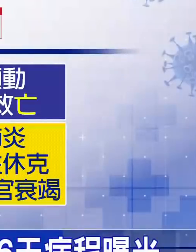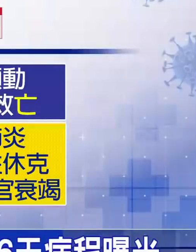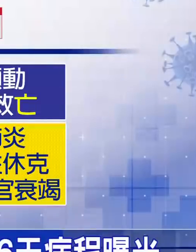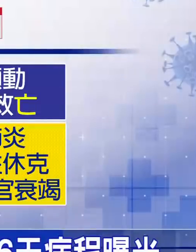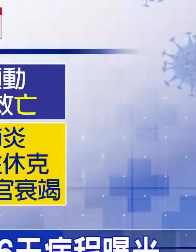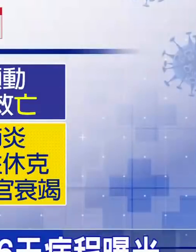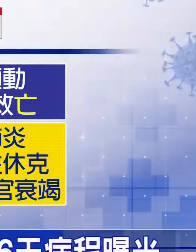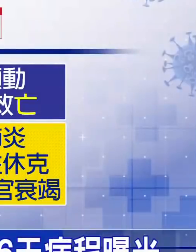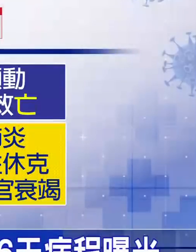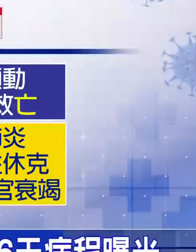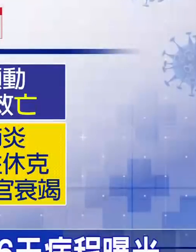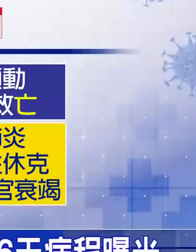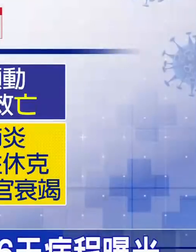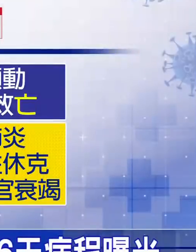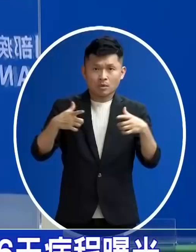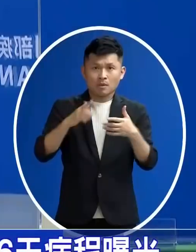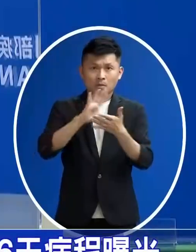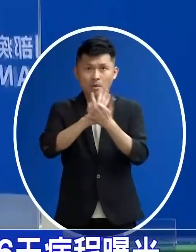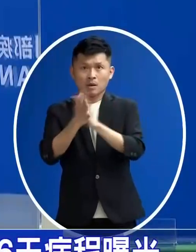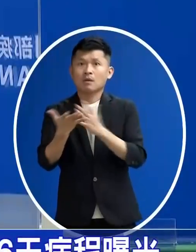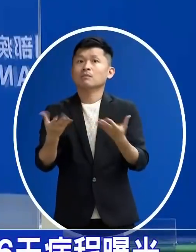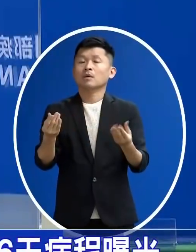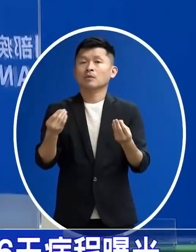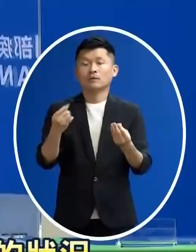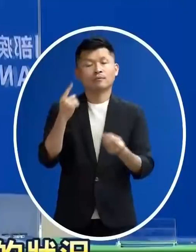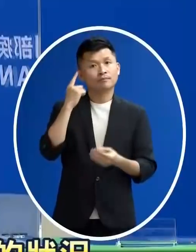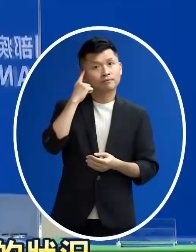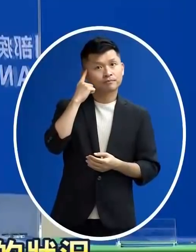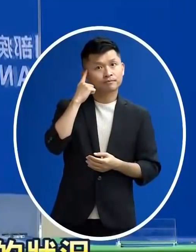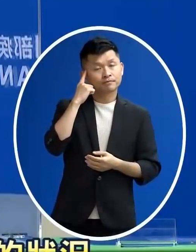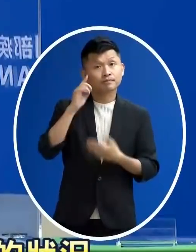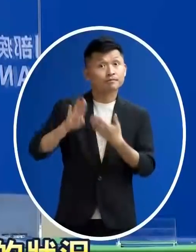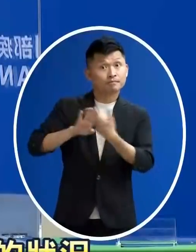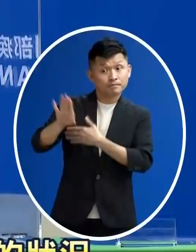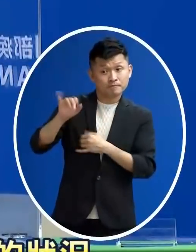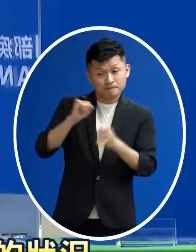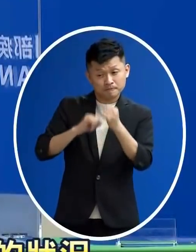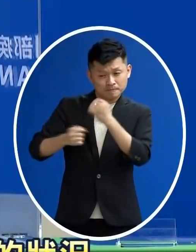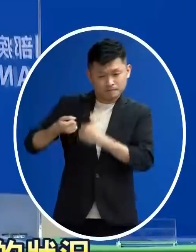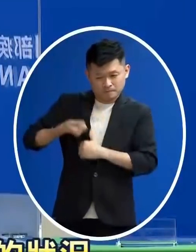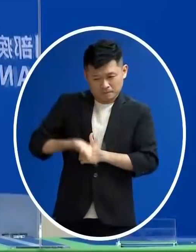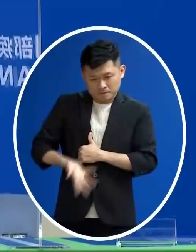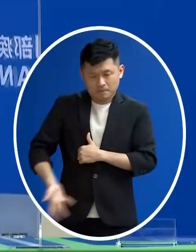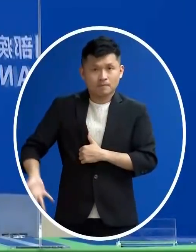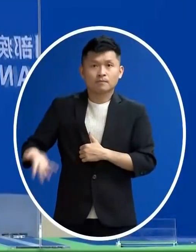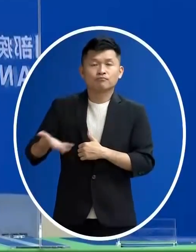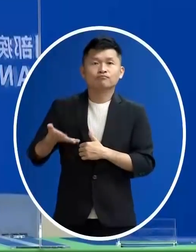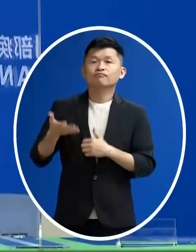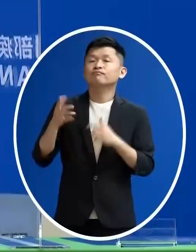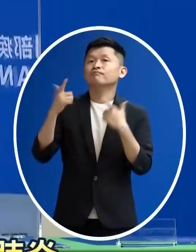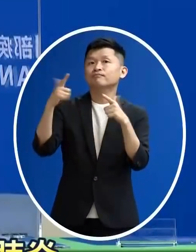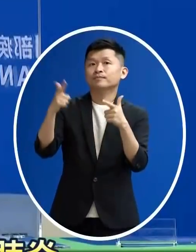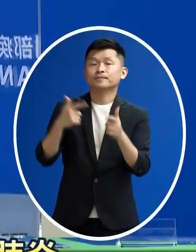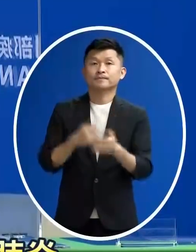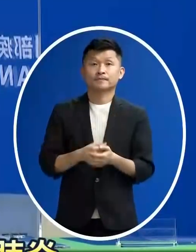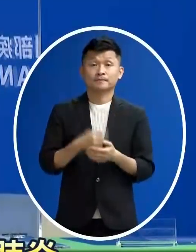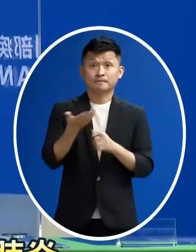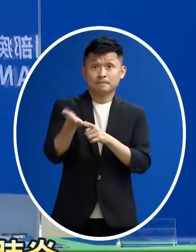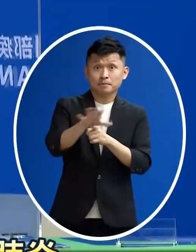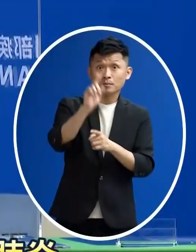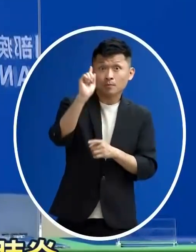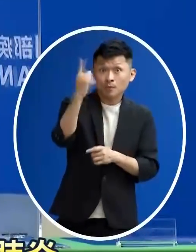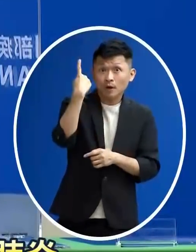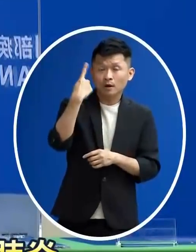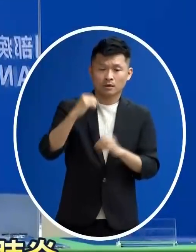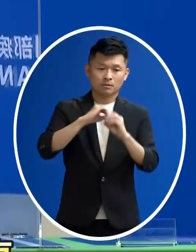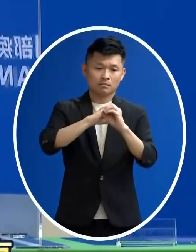患者心室颤动，急救无效。 排除有合并细菌感染的一个状况，那目前的死因研判还是因为